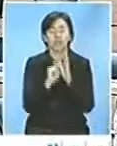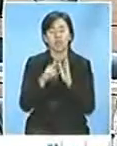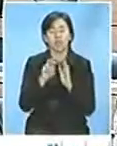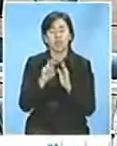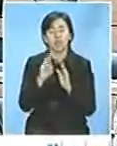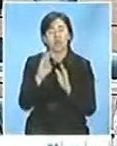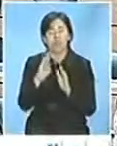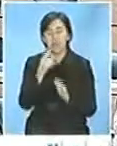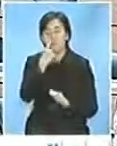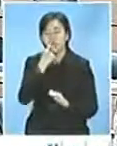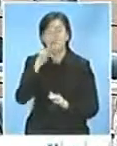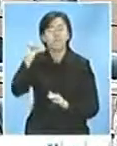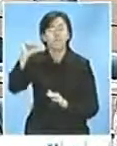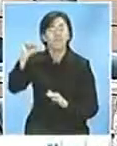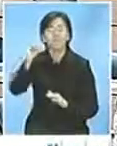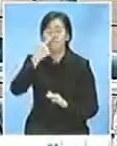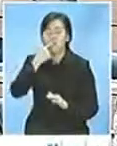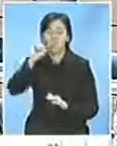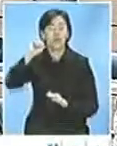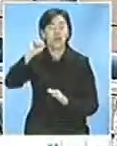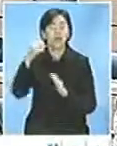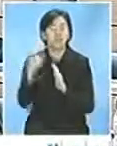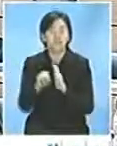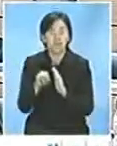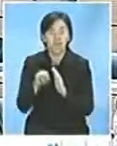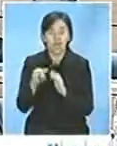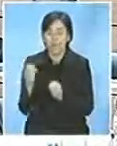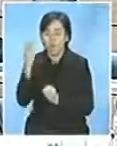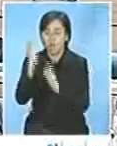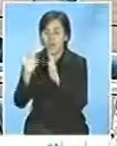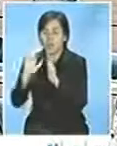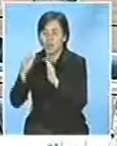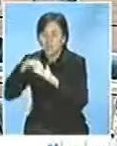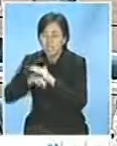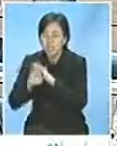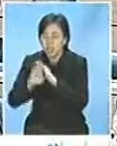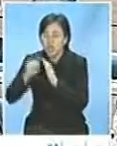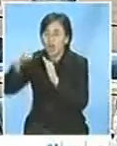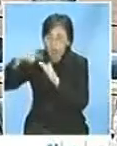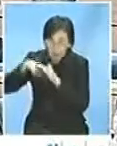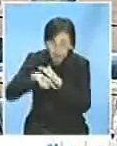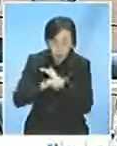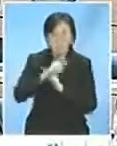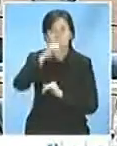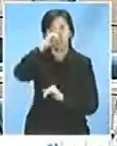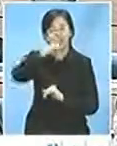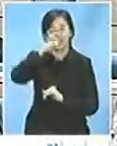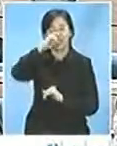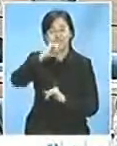ให้เป็นคอมมิวนิสต์คนเหล่านี้ได้กลับออกจากป่ามาสู่ประเทศไทย